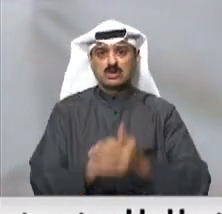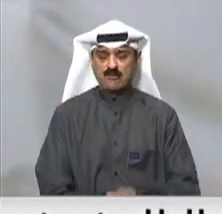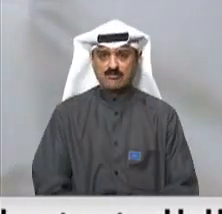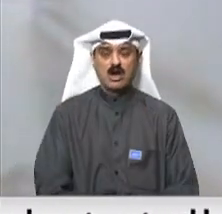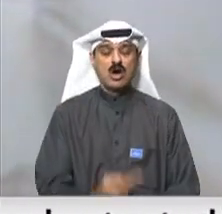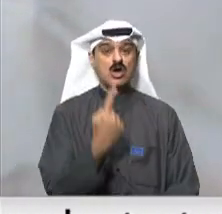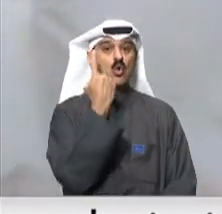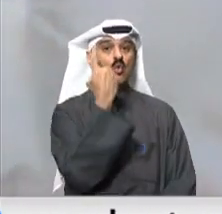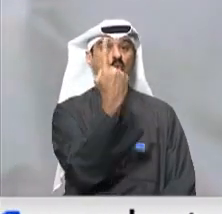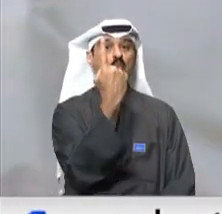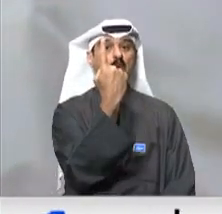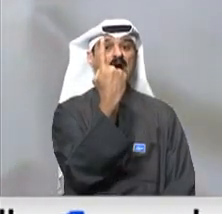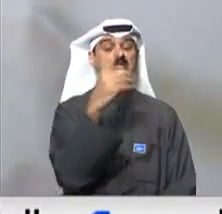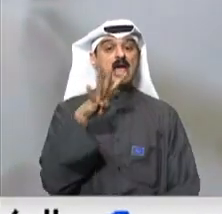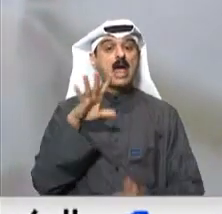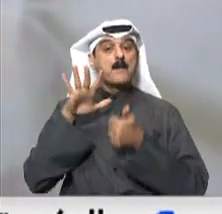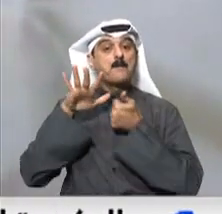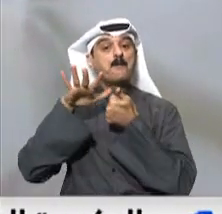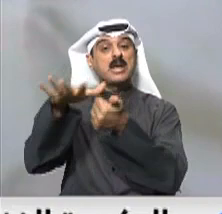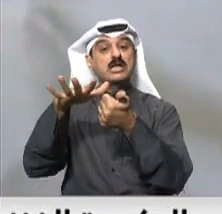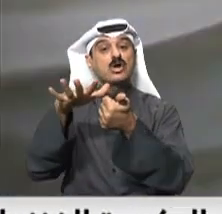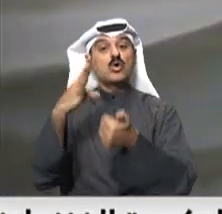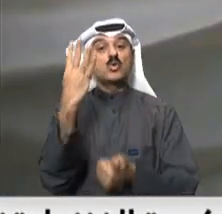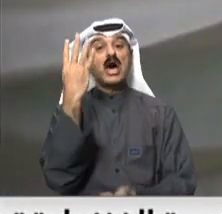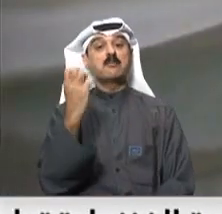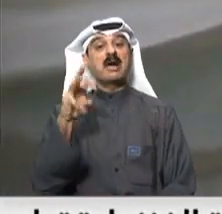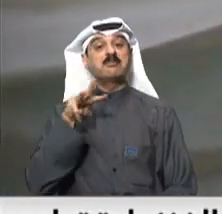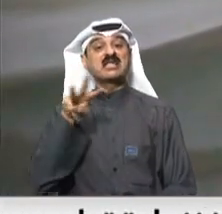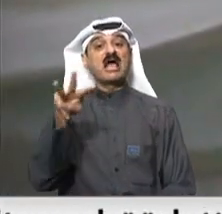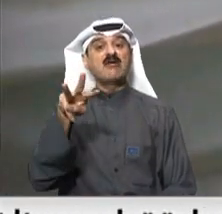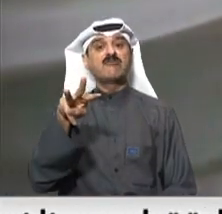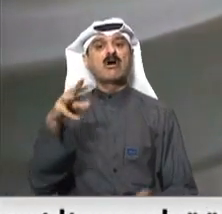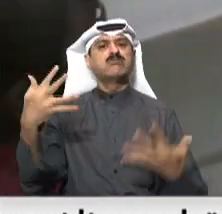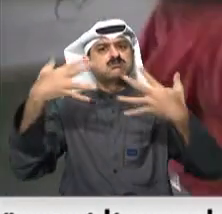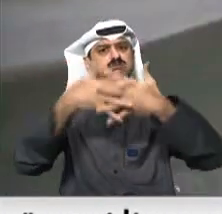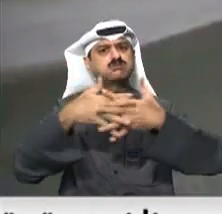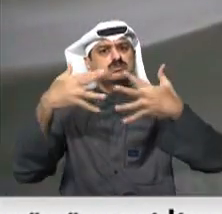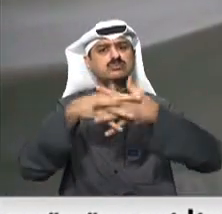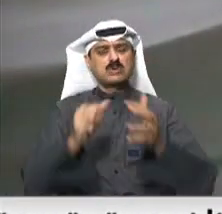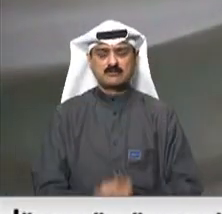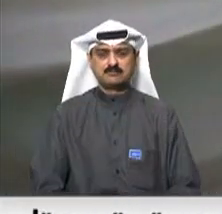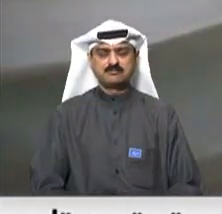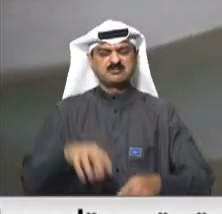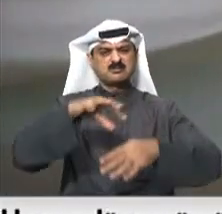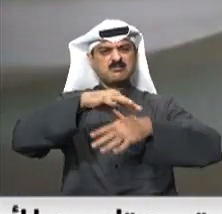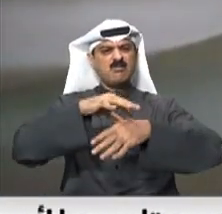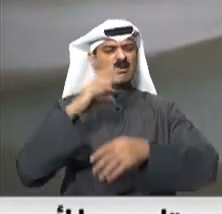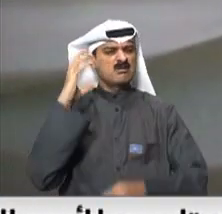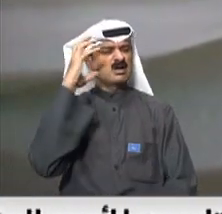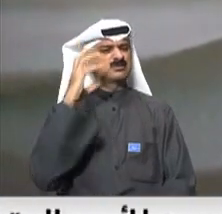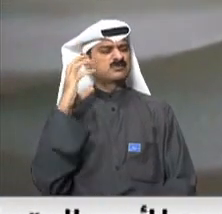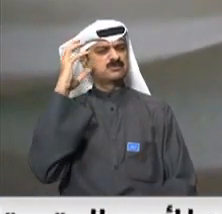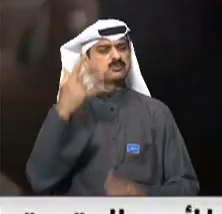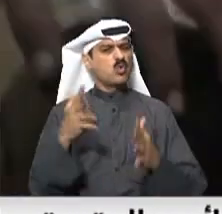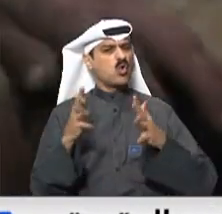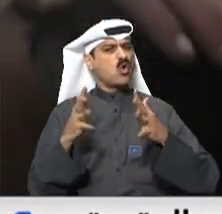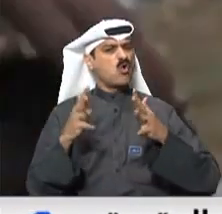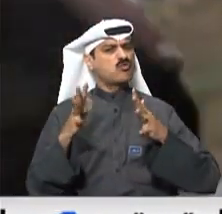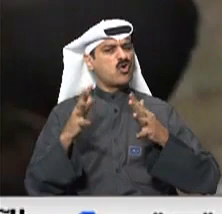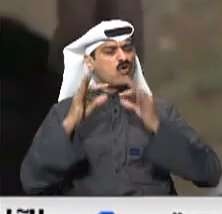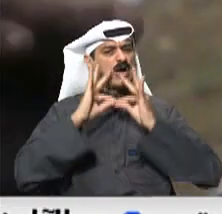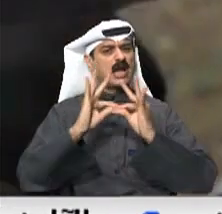مليون و400 الف من سكان القطاع فالناجحون هنا قلقون من عمليه عسكريه محتمله